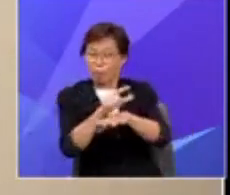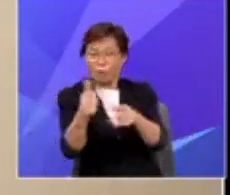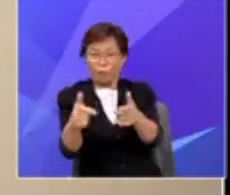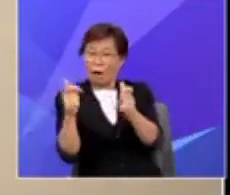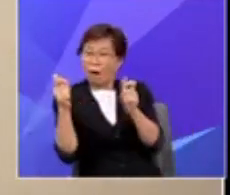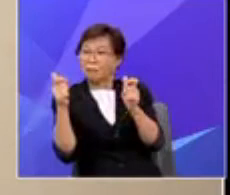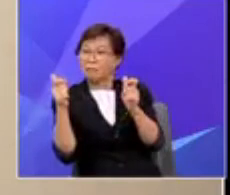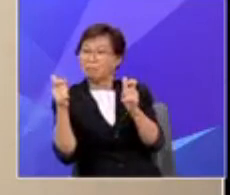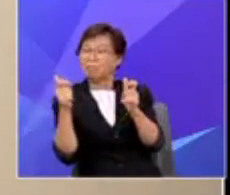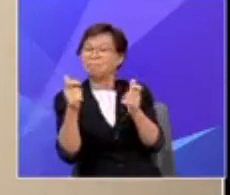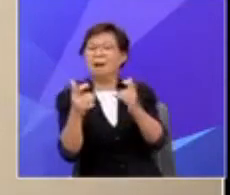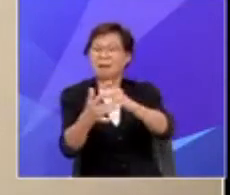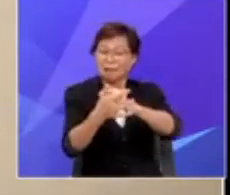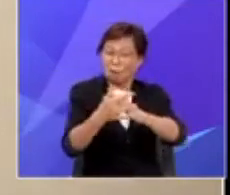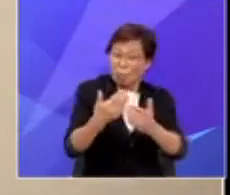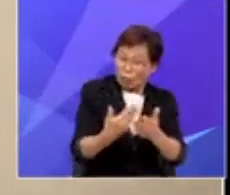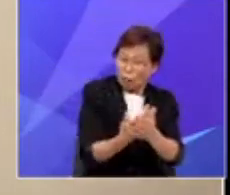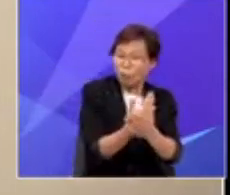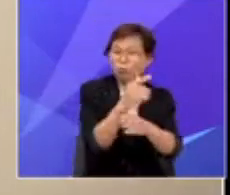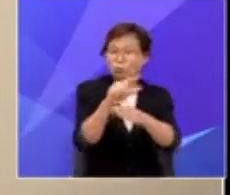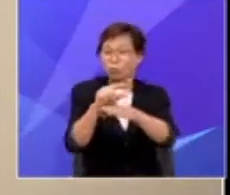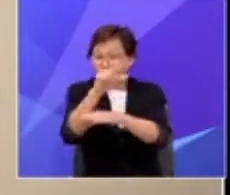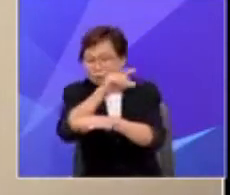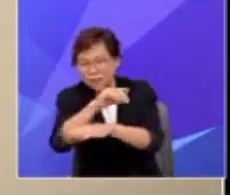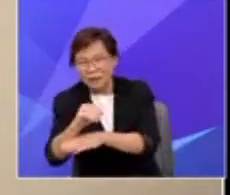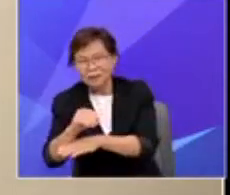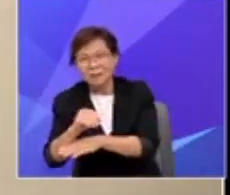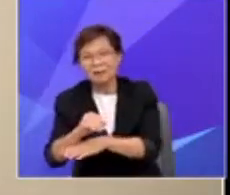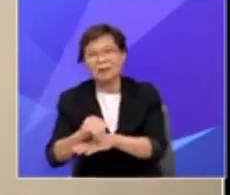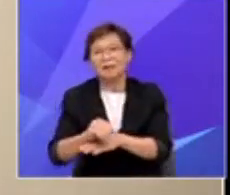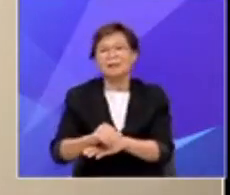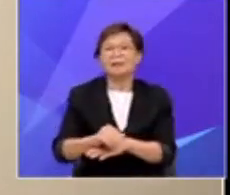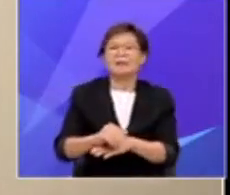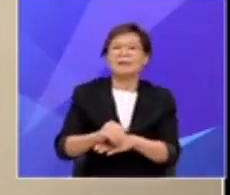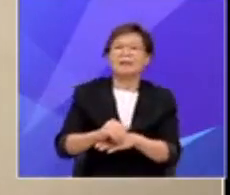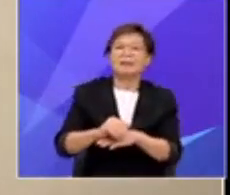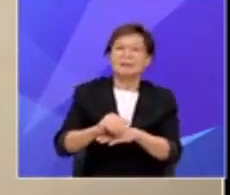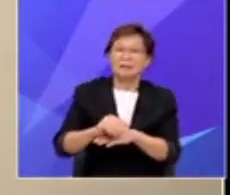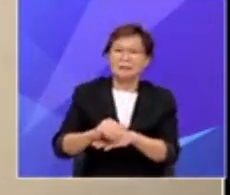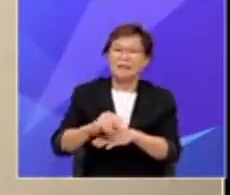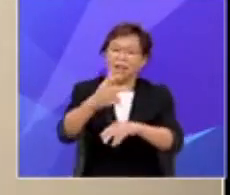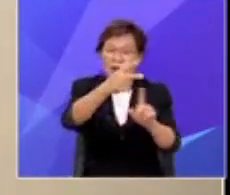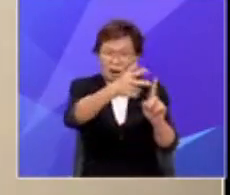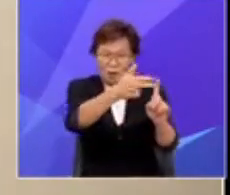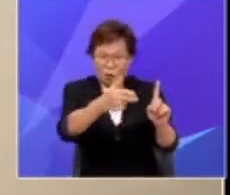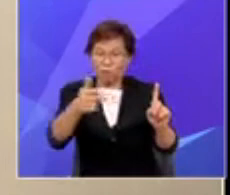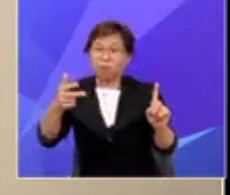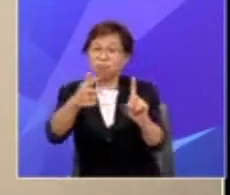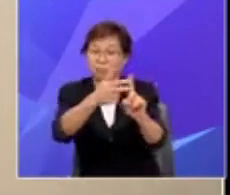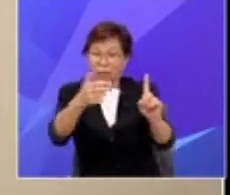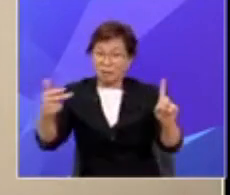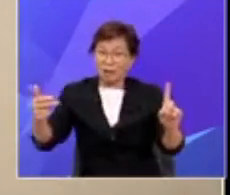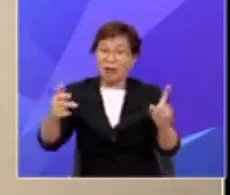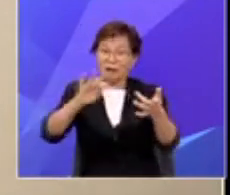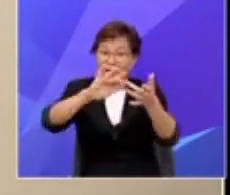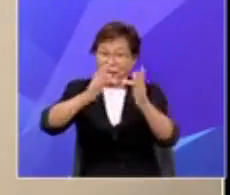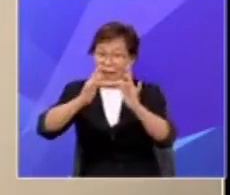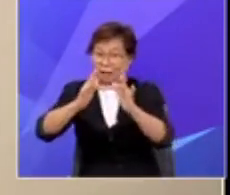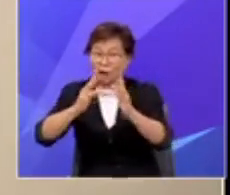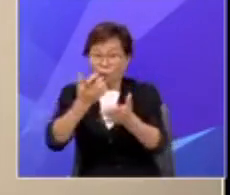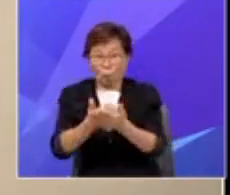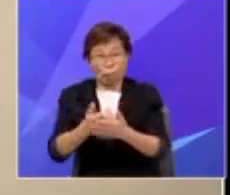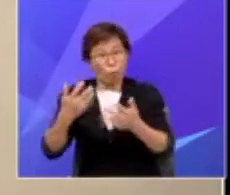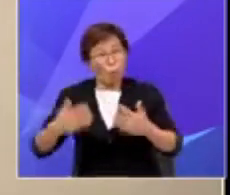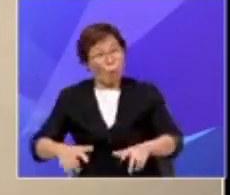sangat cepat kepada teknologi baru dana Indonesia punah mempunyai satu internet kroninya sangat besar